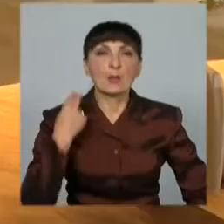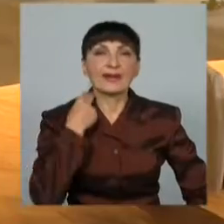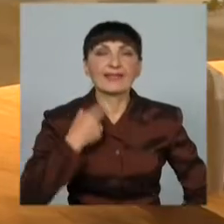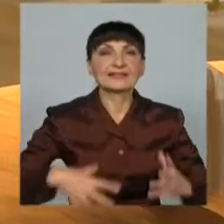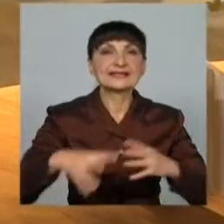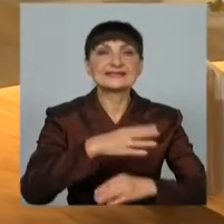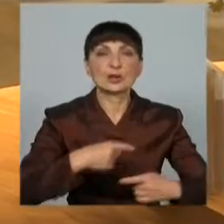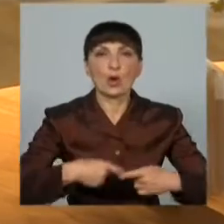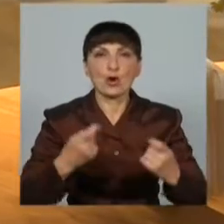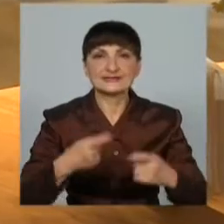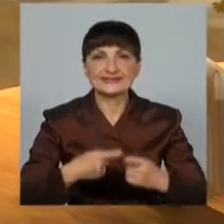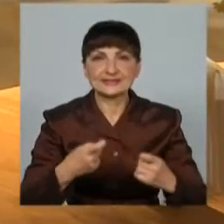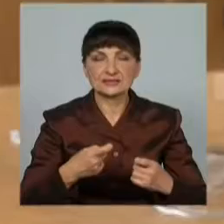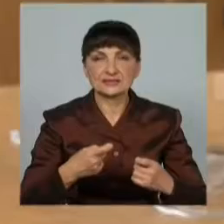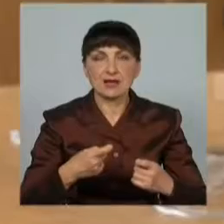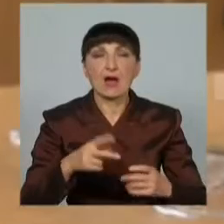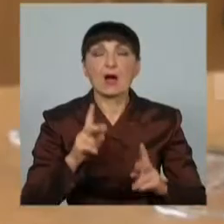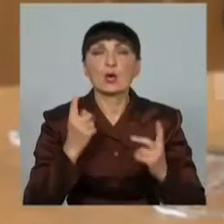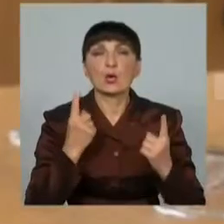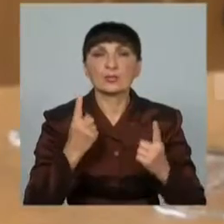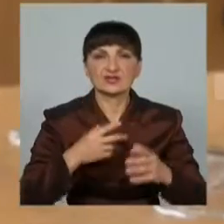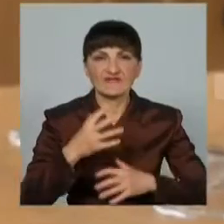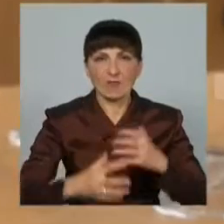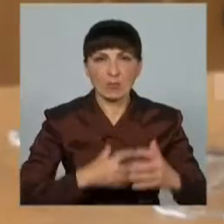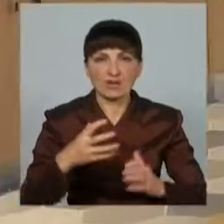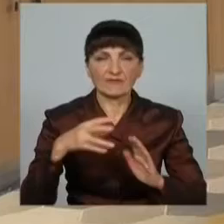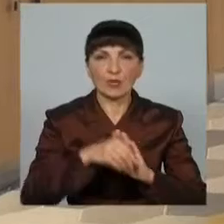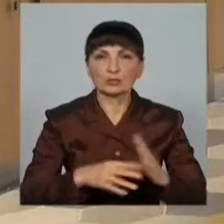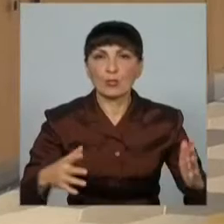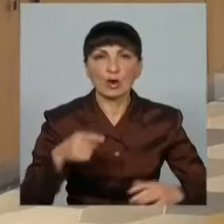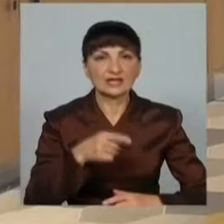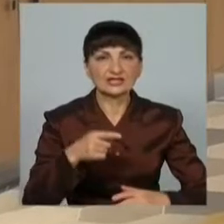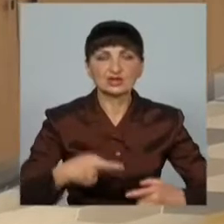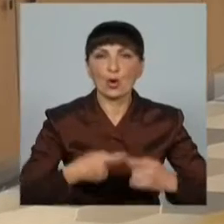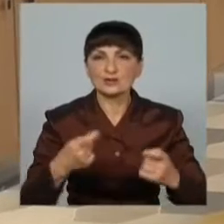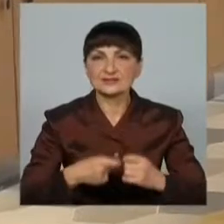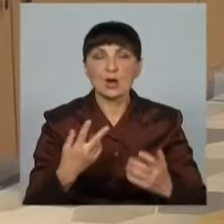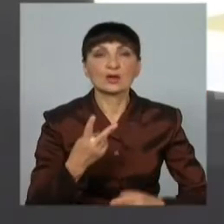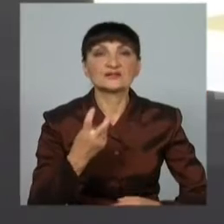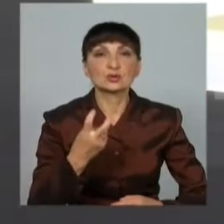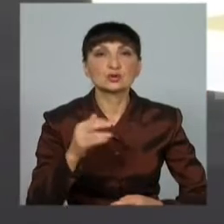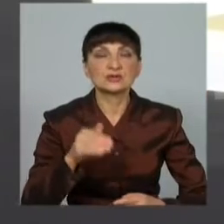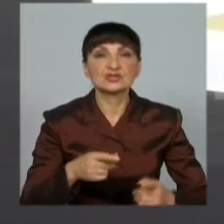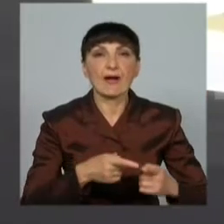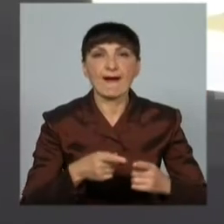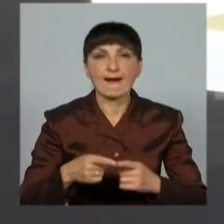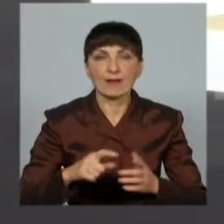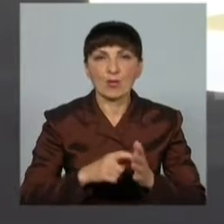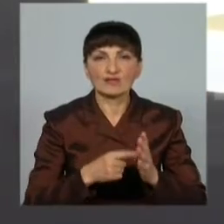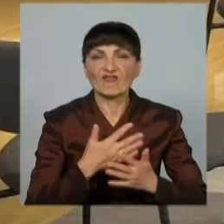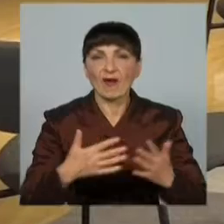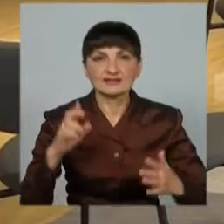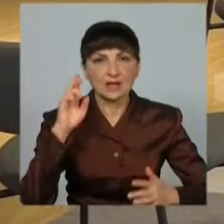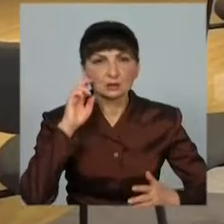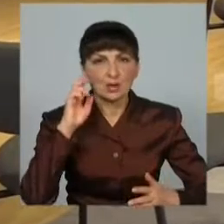гостиниц компании Intercontinental Group – одна из крупнейших в мире. В нее входят больше 1000 отелей и около 200 тысяч арендуемых номеров в разных